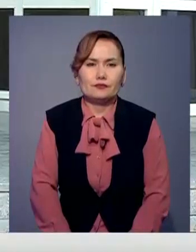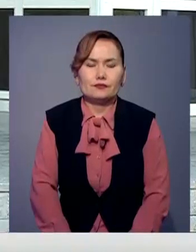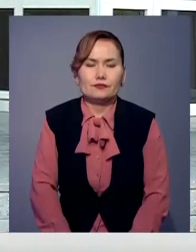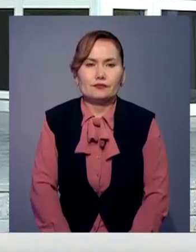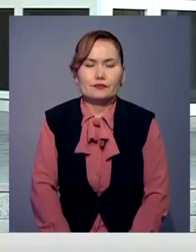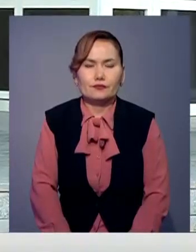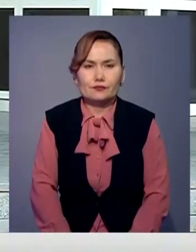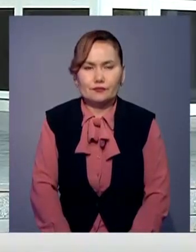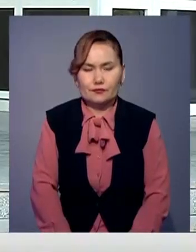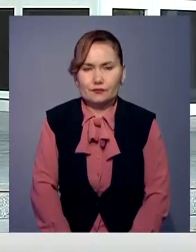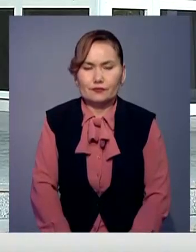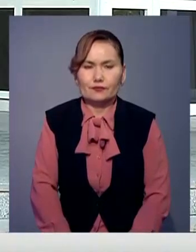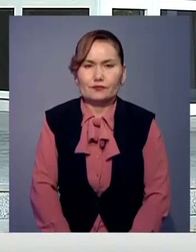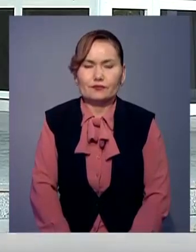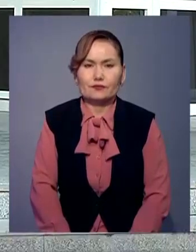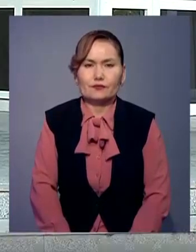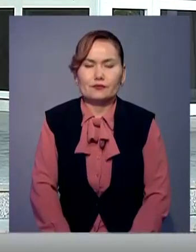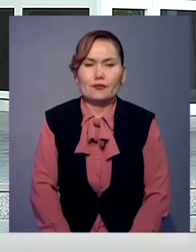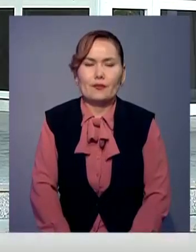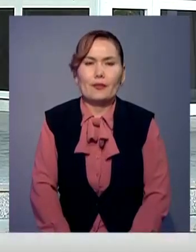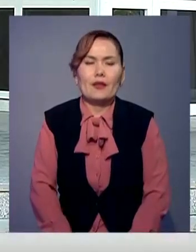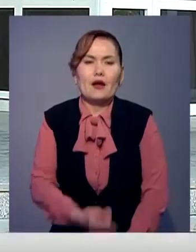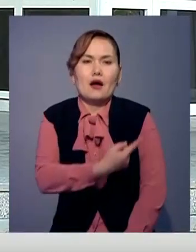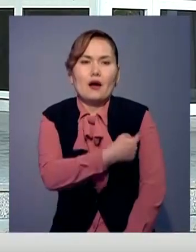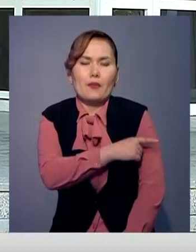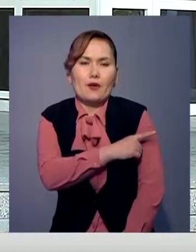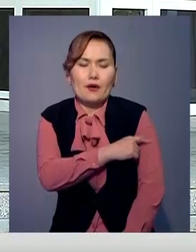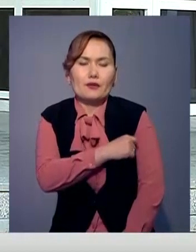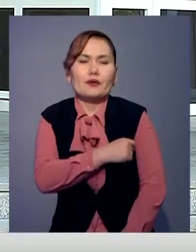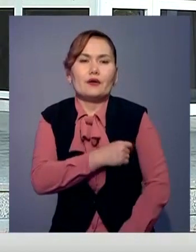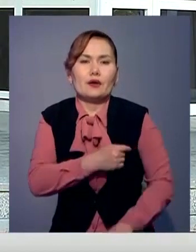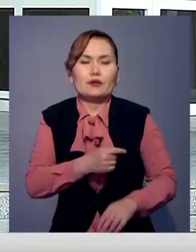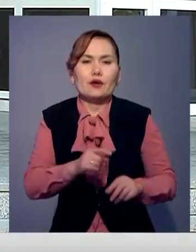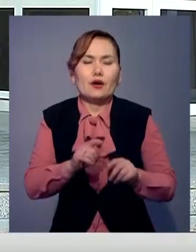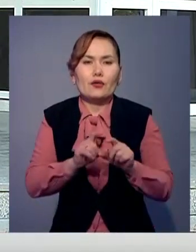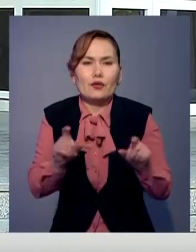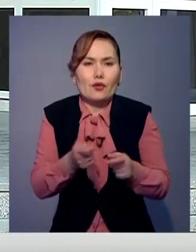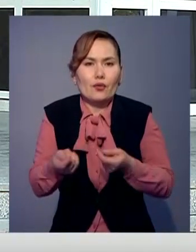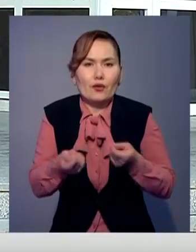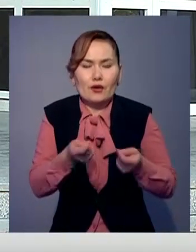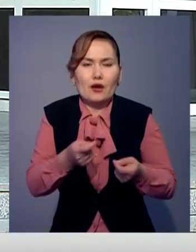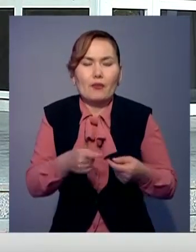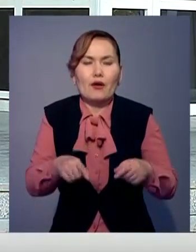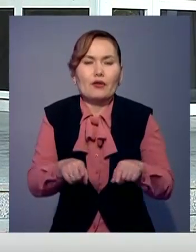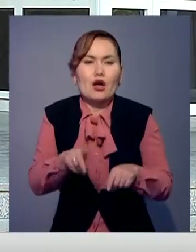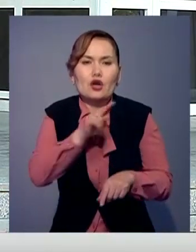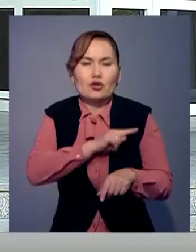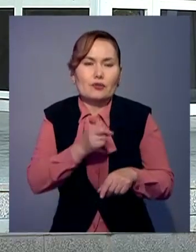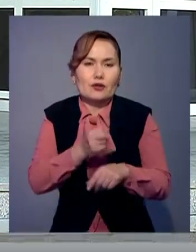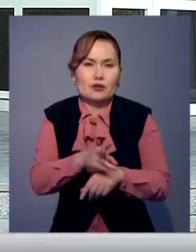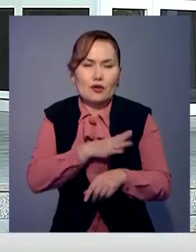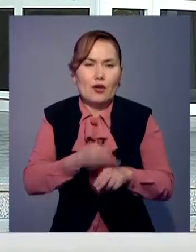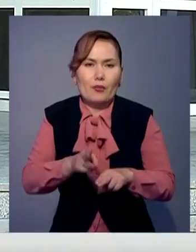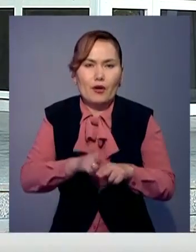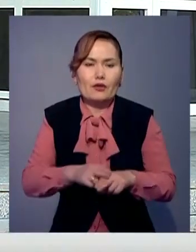Руководитель управления здравоохранения покинул должность. Денсаулық сақтау басқармасының басшысы қызметінен кетті. Облыс әкімдігі денсаулық сақтау саласына